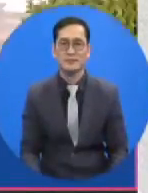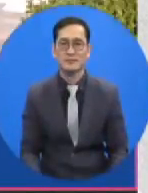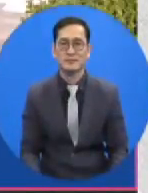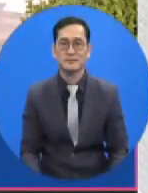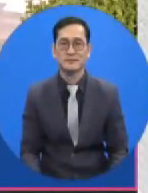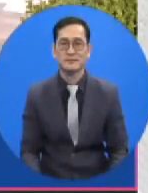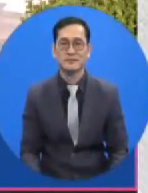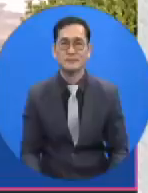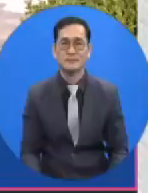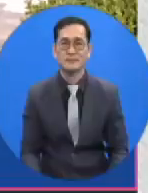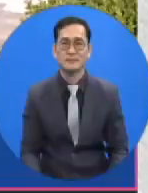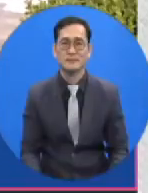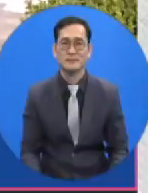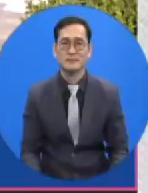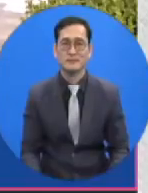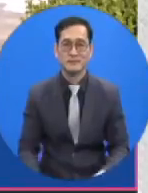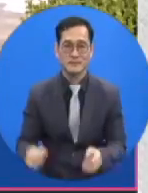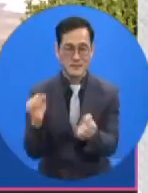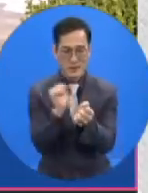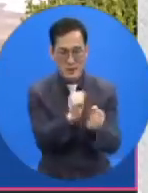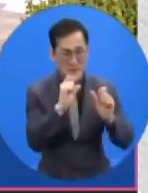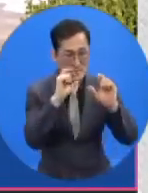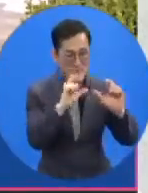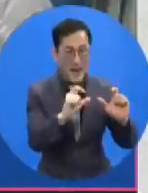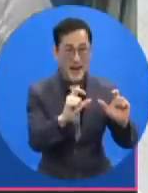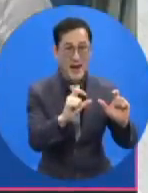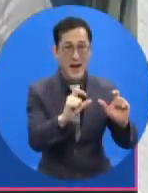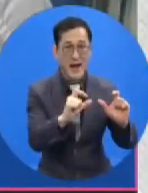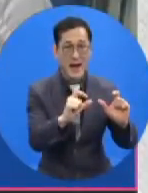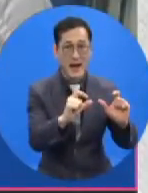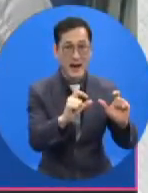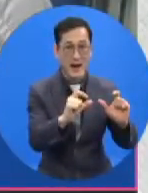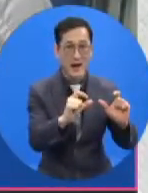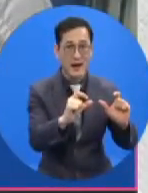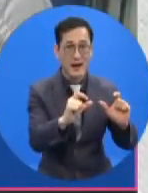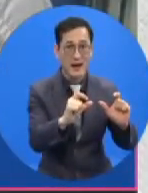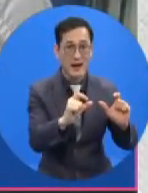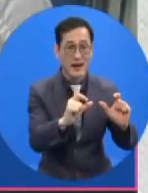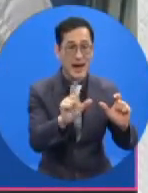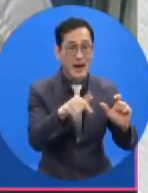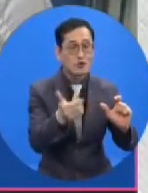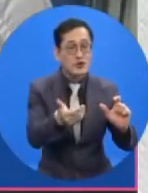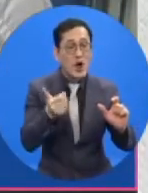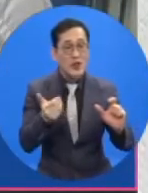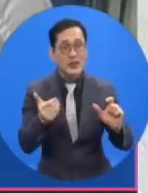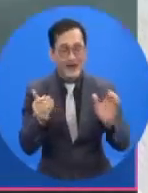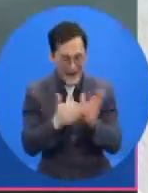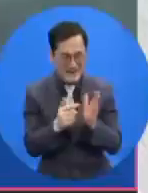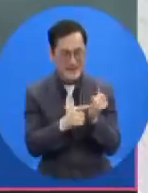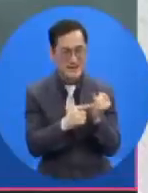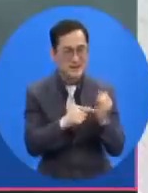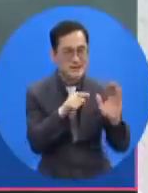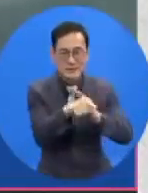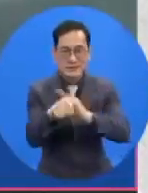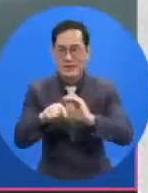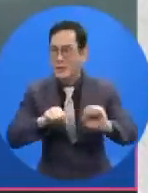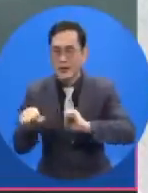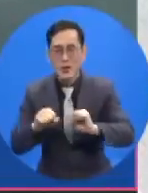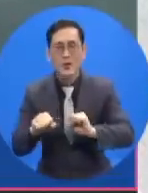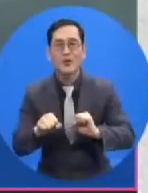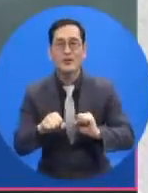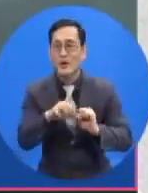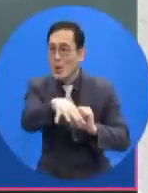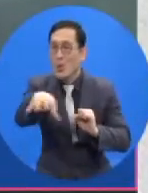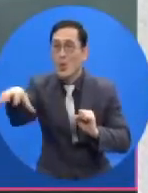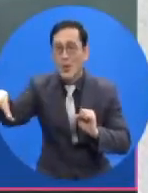확증되기 하루 전까지만 공개를 했다고 하는 것은 그 부분을 놓치고 있었던 거죠. 예. 이번에 이제 확인이 된 거니까. 이틀 전, 제가 볼 때는 이틀